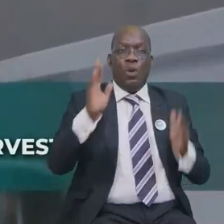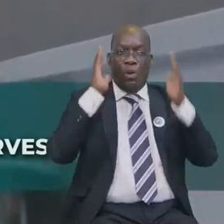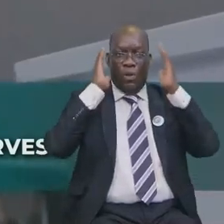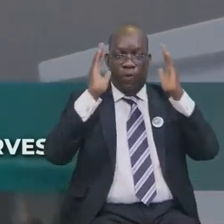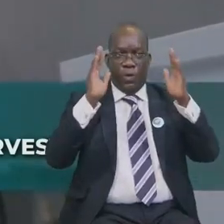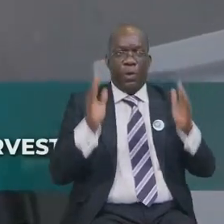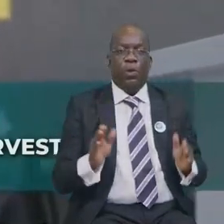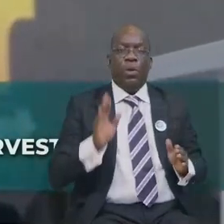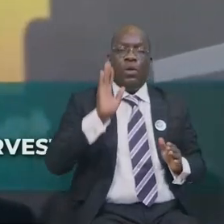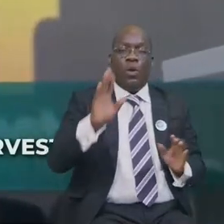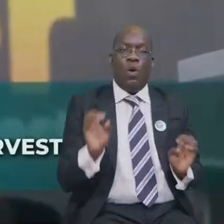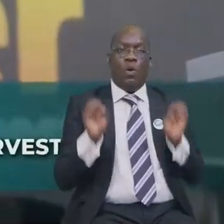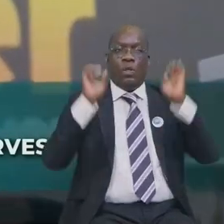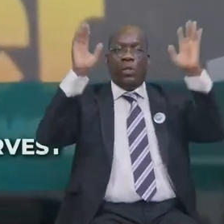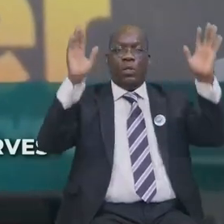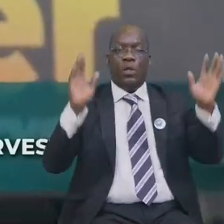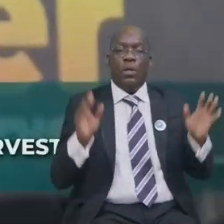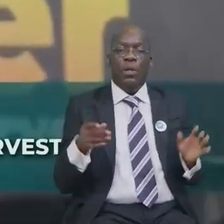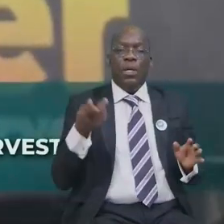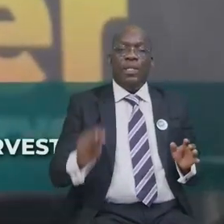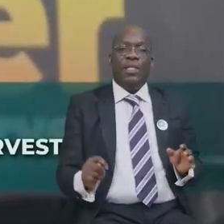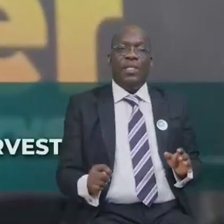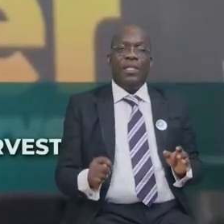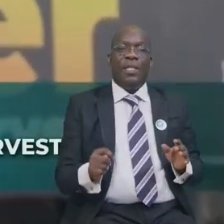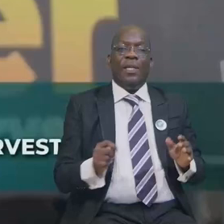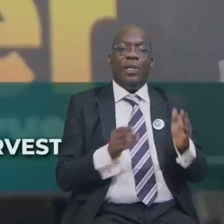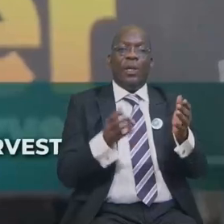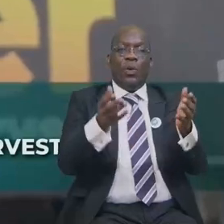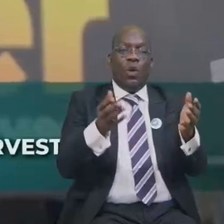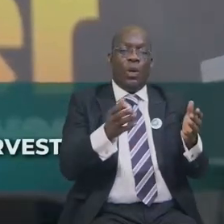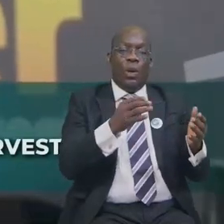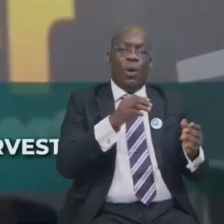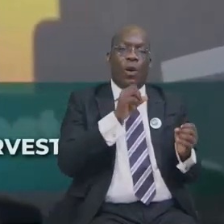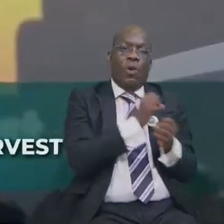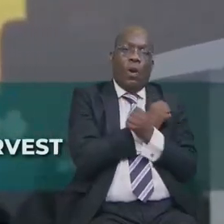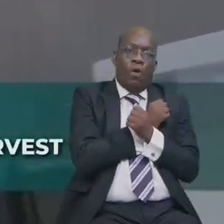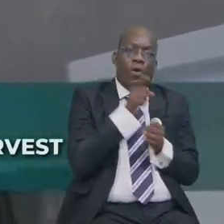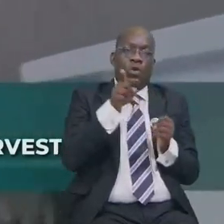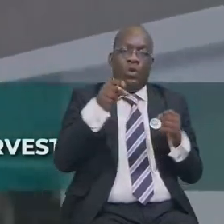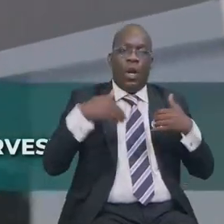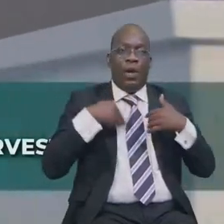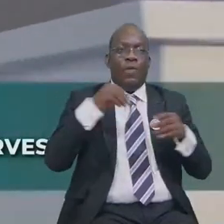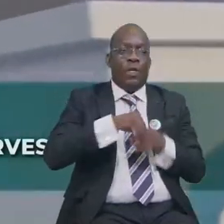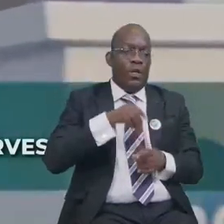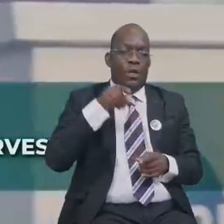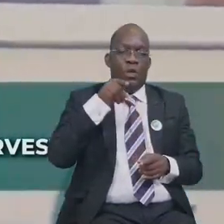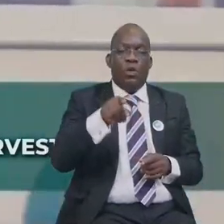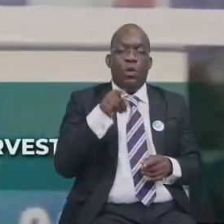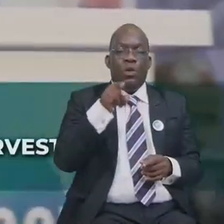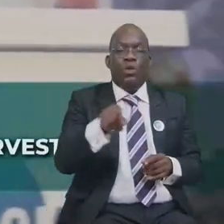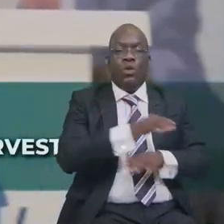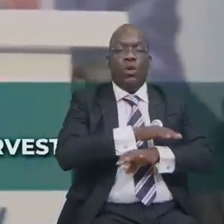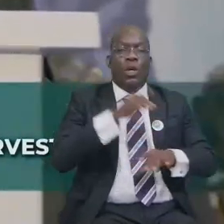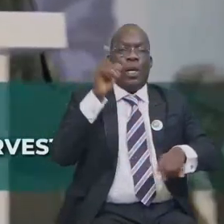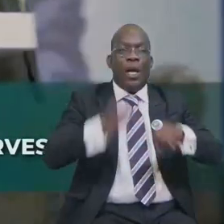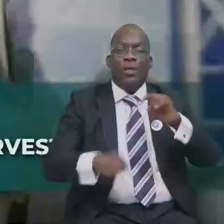votre concentration, la motivation que vous avez en vous, nous ne pouvons pas être en train de dormir au pupitre, nous ne pouvons